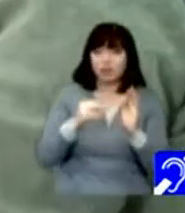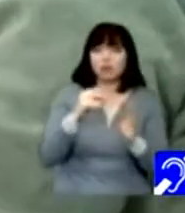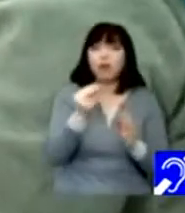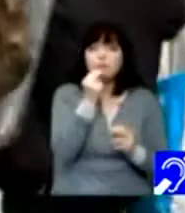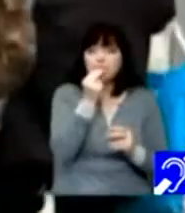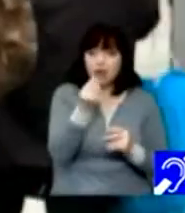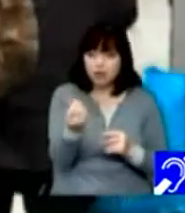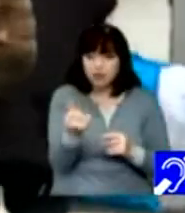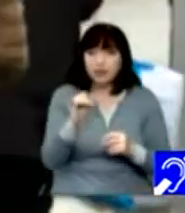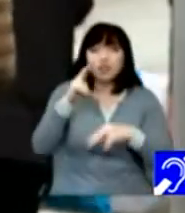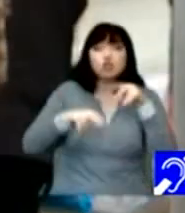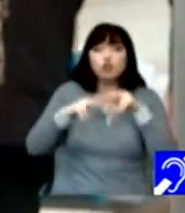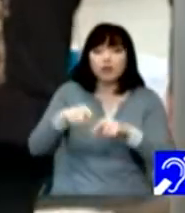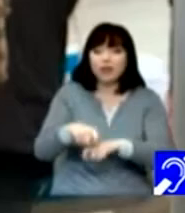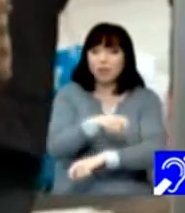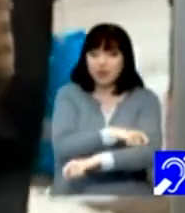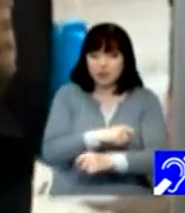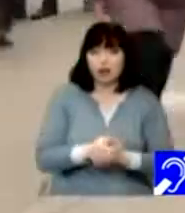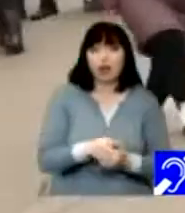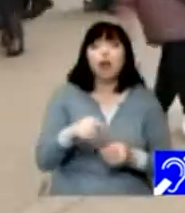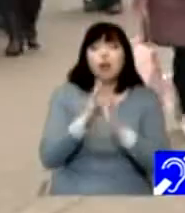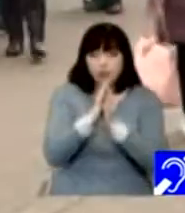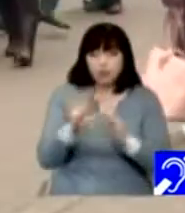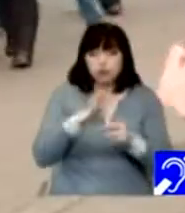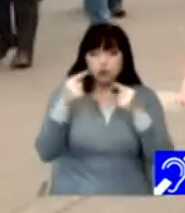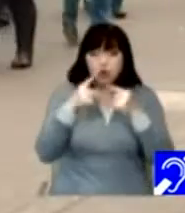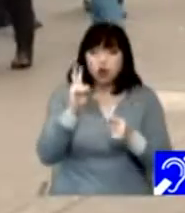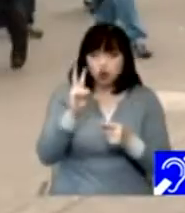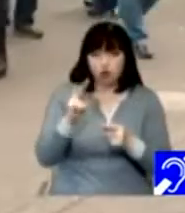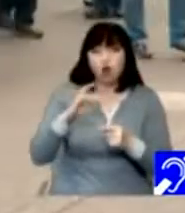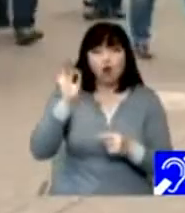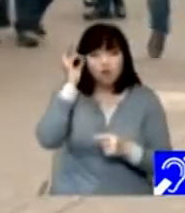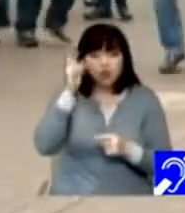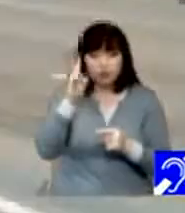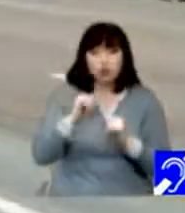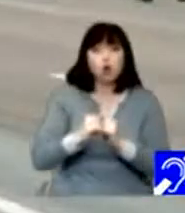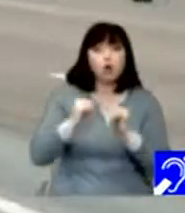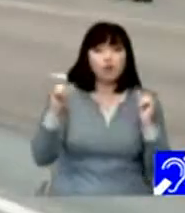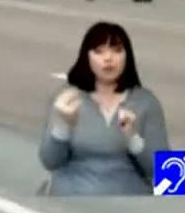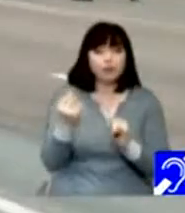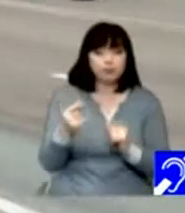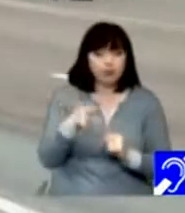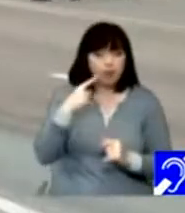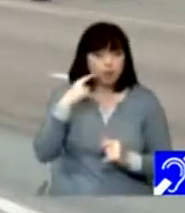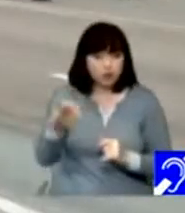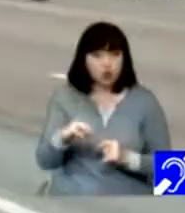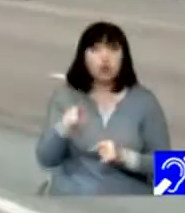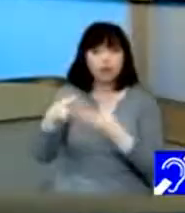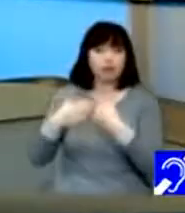alimentare și construcțiilor. Deputatul a cerut să fie identificați agenții economici care au majorat prețurile în mod abuziv.